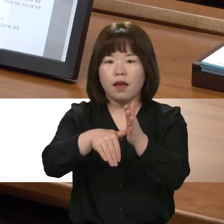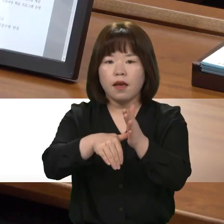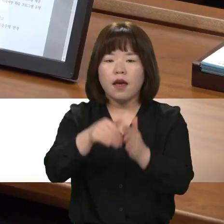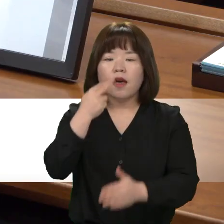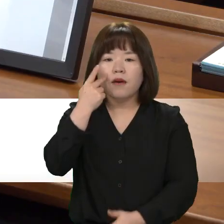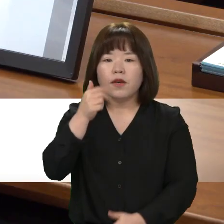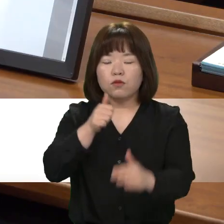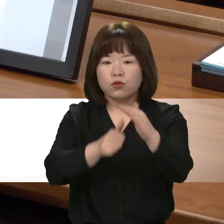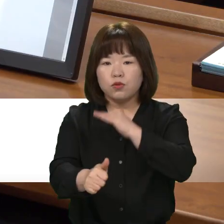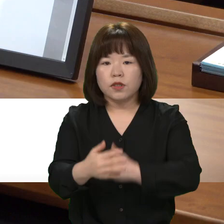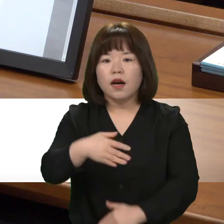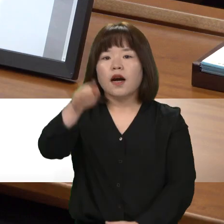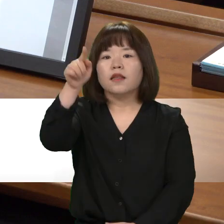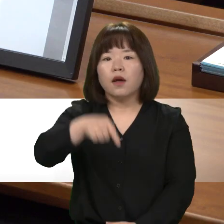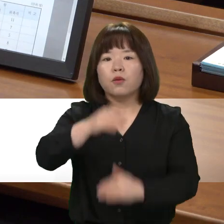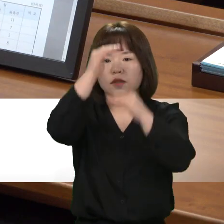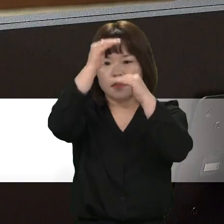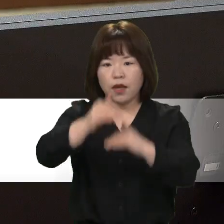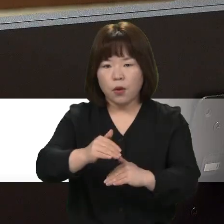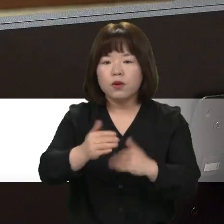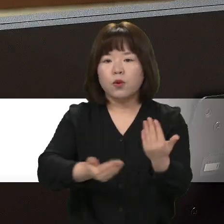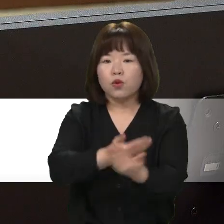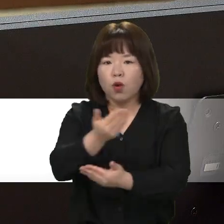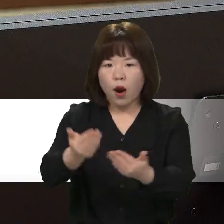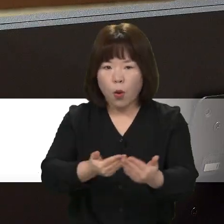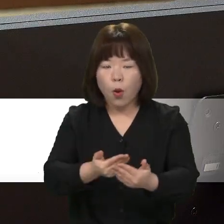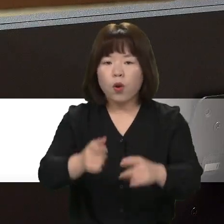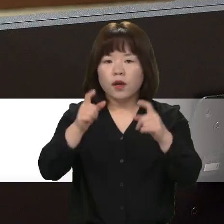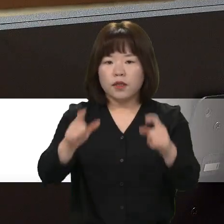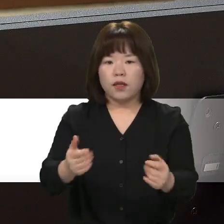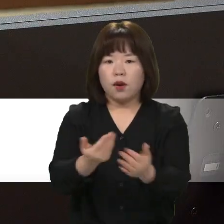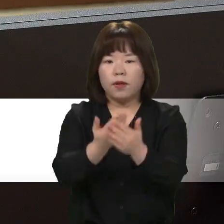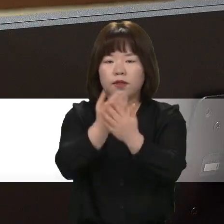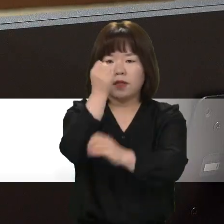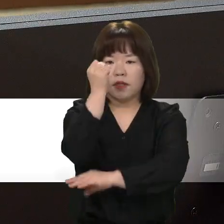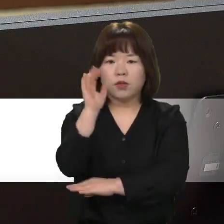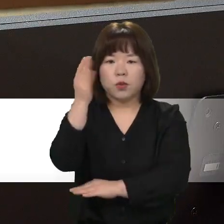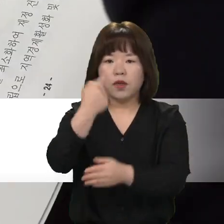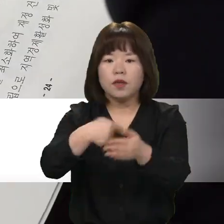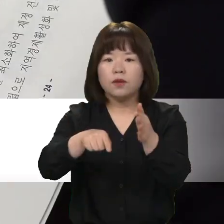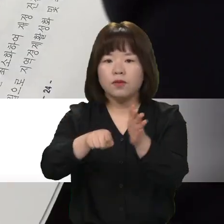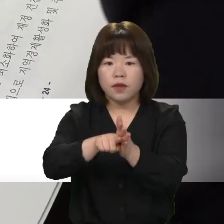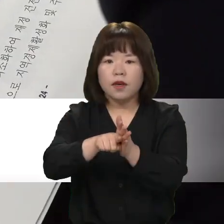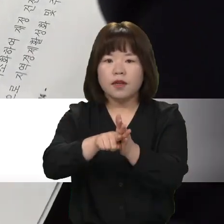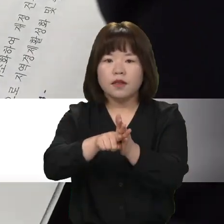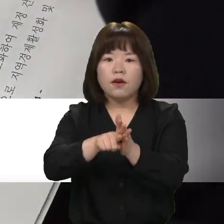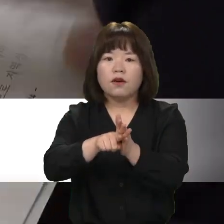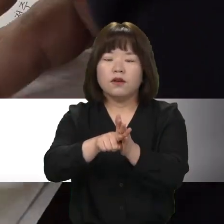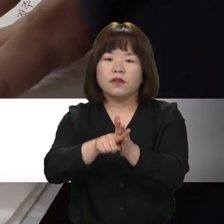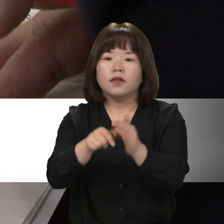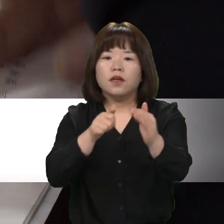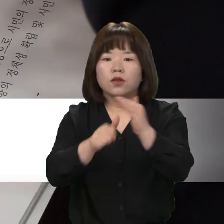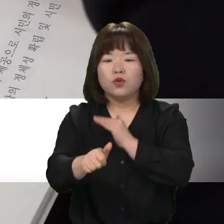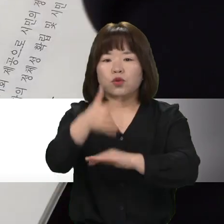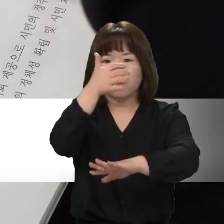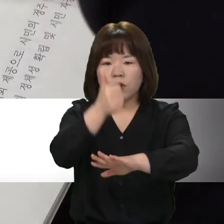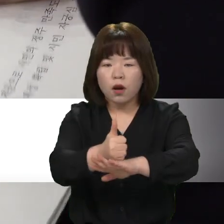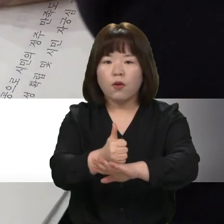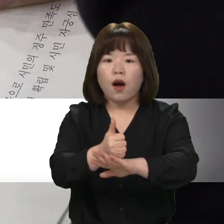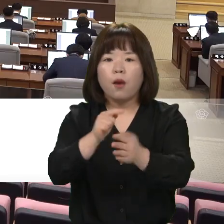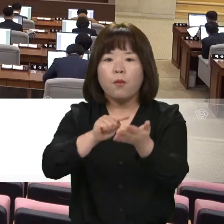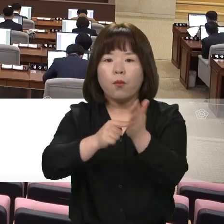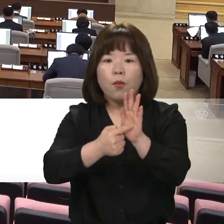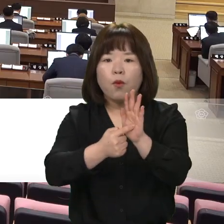미국 출장 성과를 공유하고이를 의정발전에 밑거름으로 삼기 위한 미래 핵심 산업 연계 국외